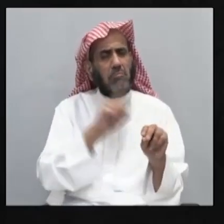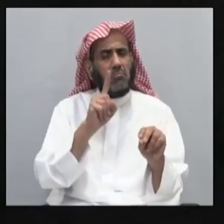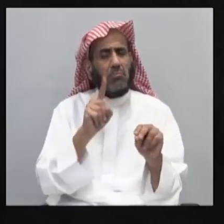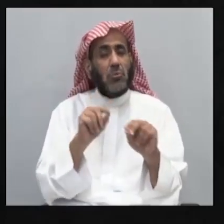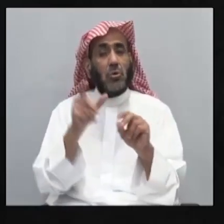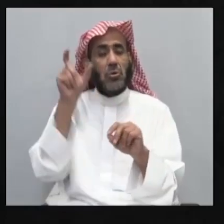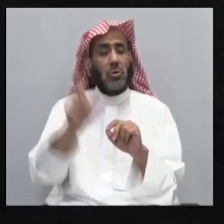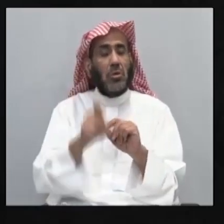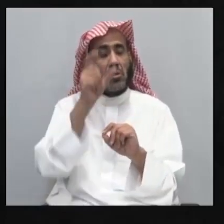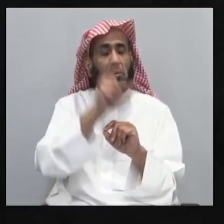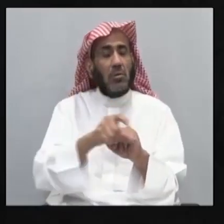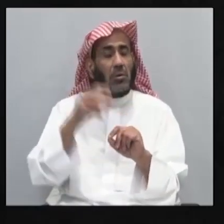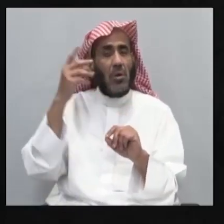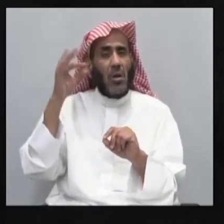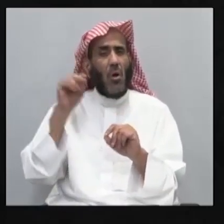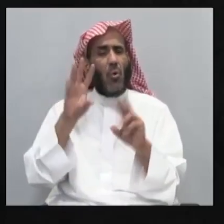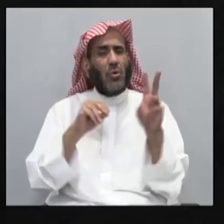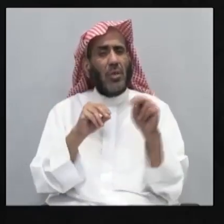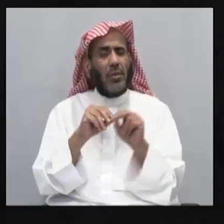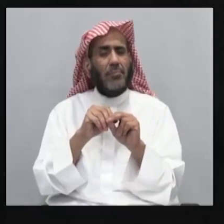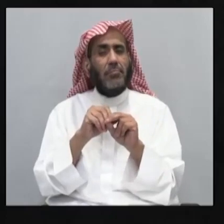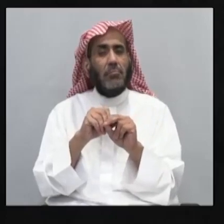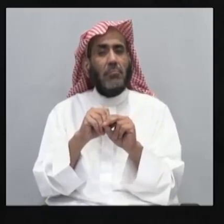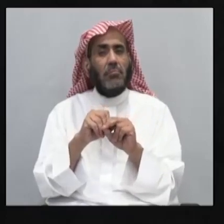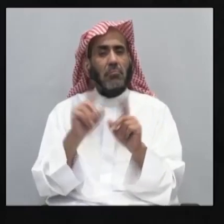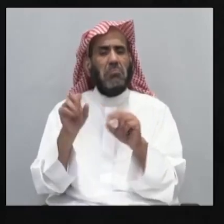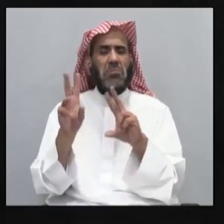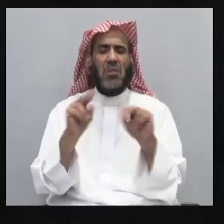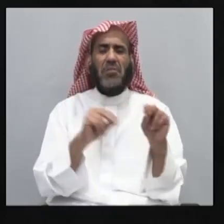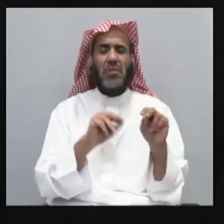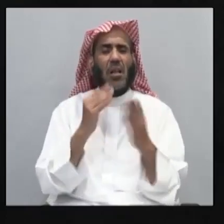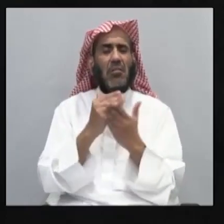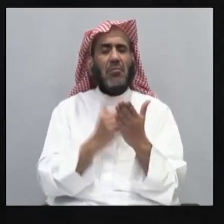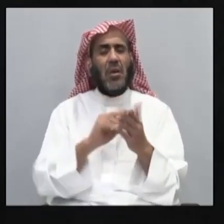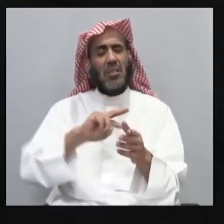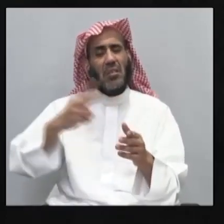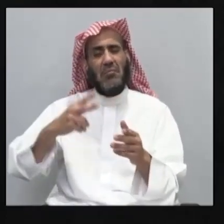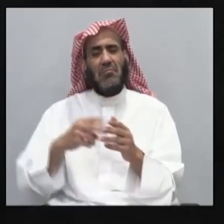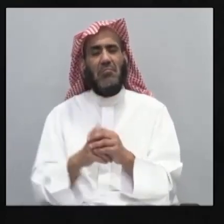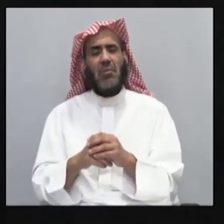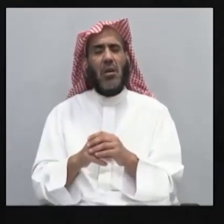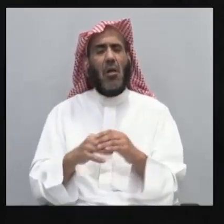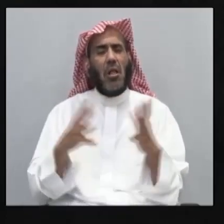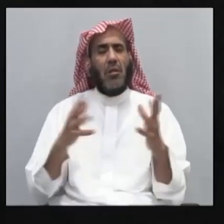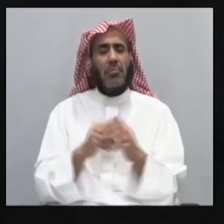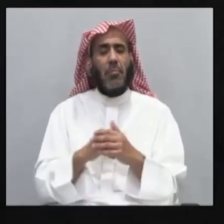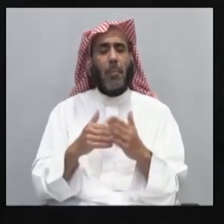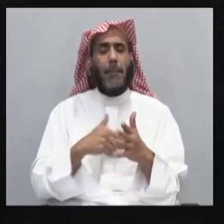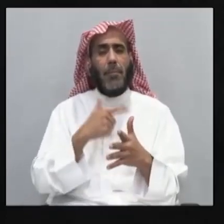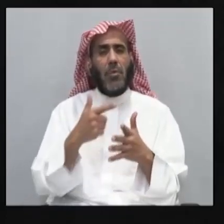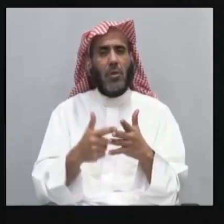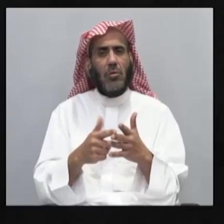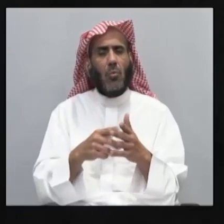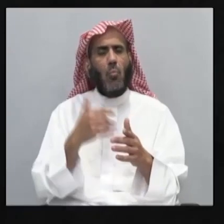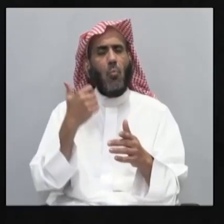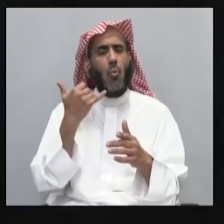الشخصيه التي تتخيلها او القصه التي تريد الوقوف عندها بنفس هذه العناصر قد تختلف كثيرا ثم بعد ذلك تراعي ما